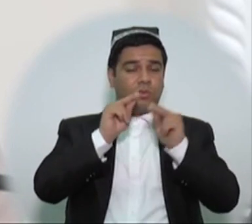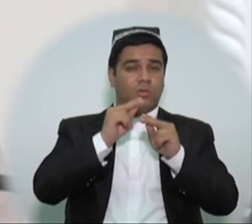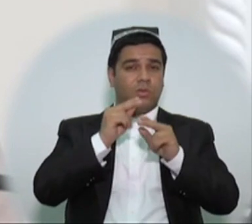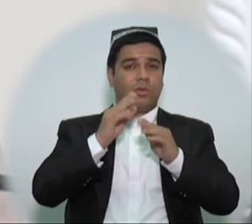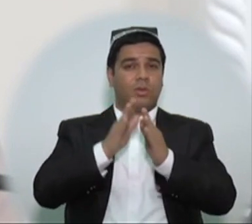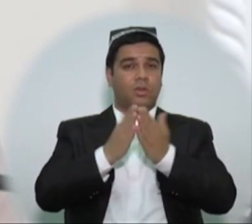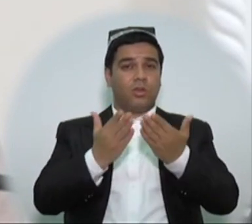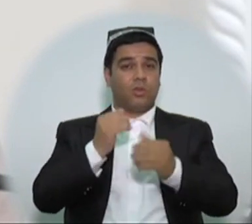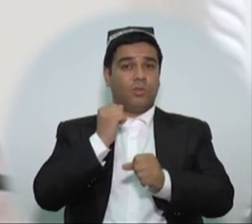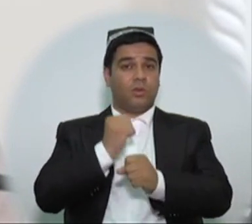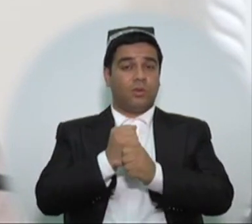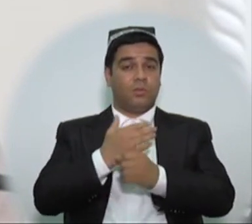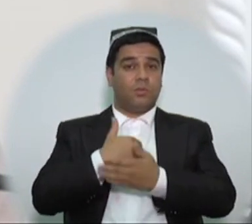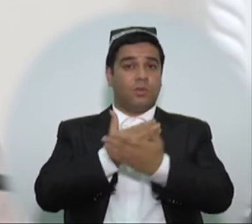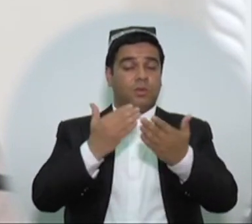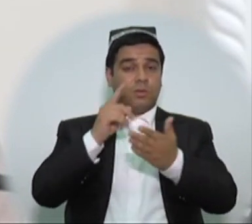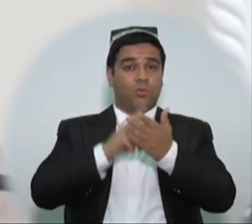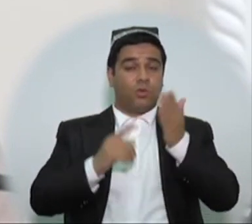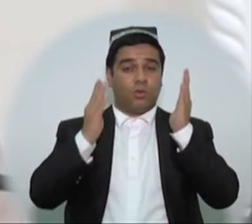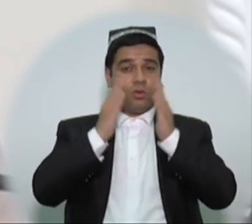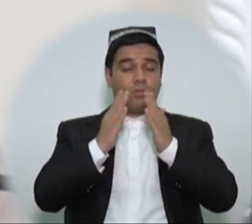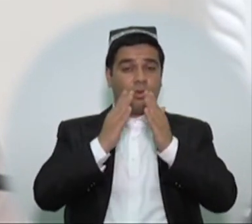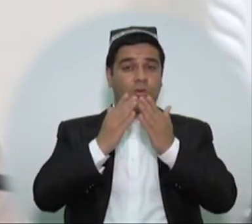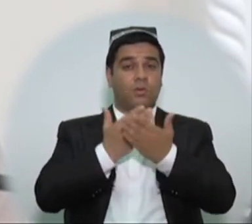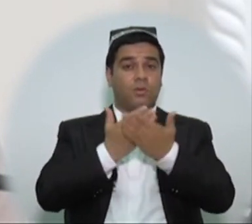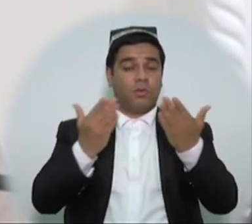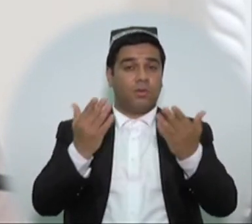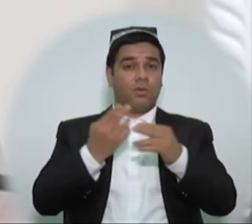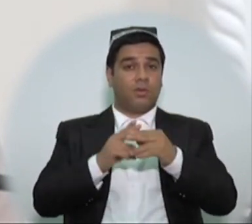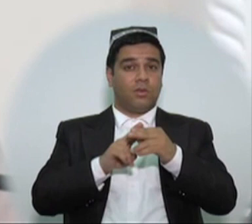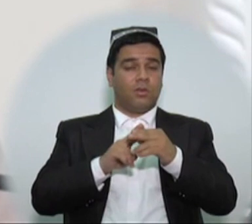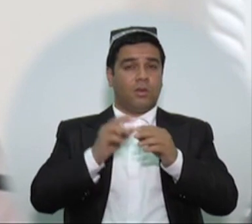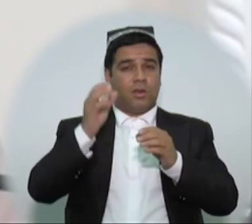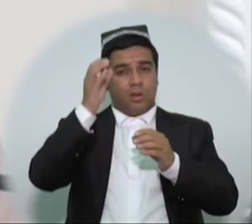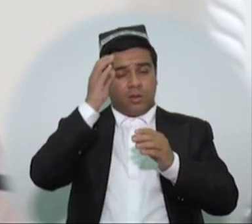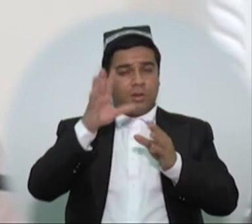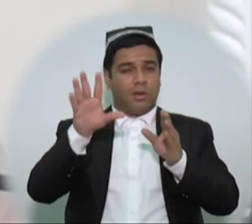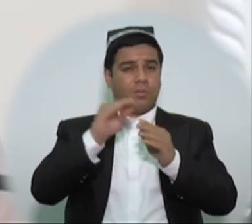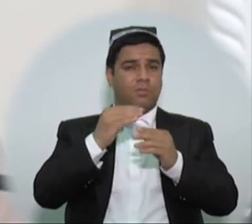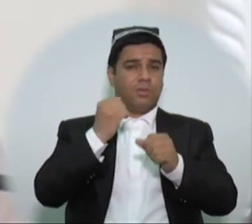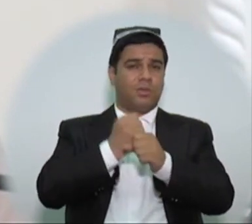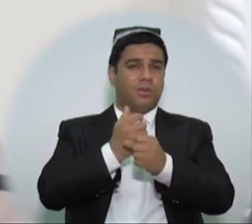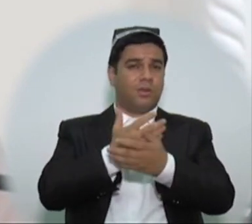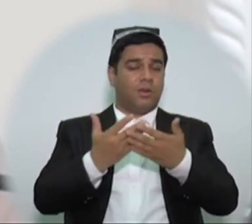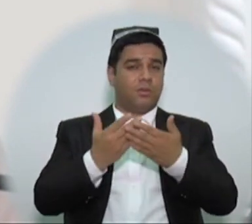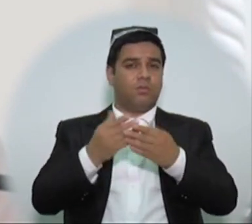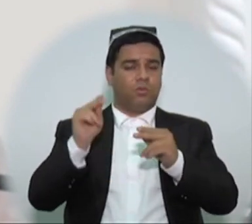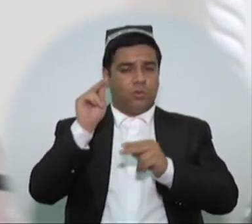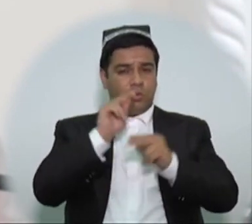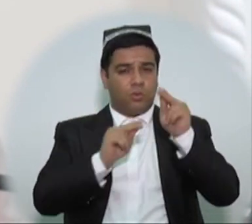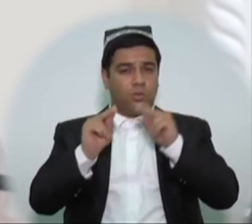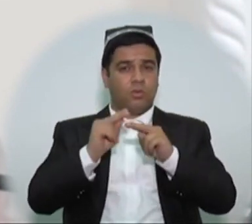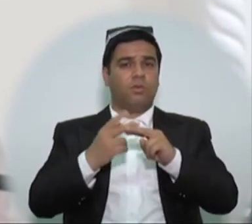ishlari musulmon ummatini ilmni barcha sohalariga asos solish